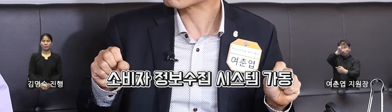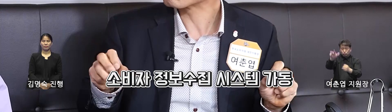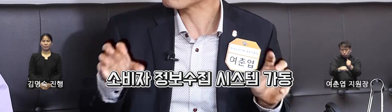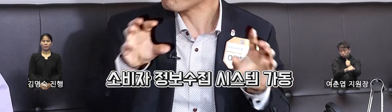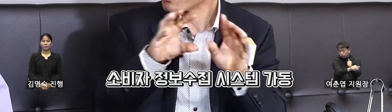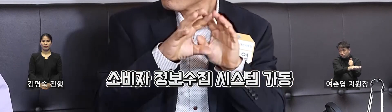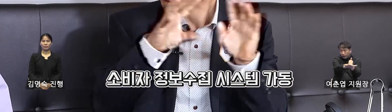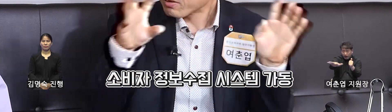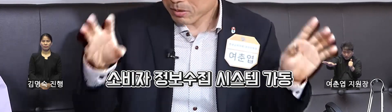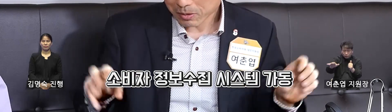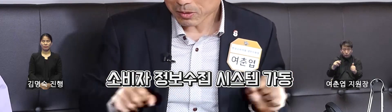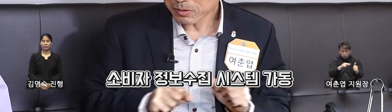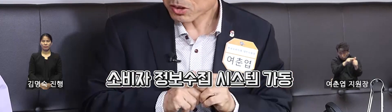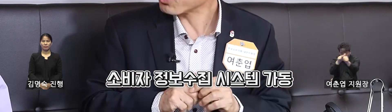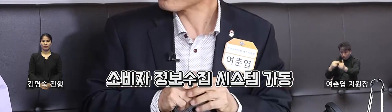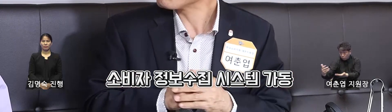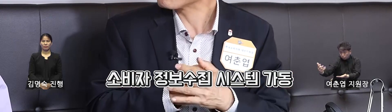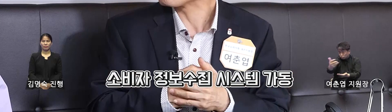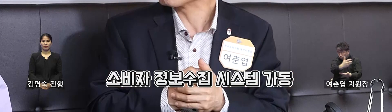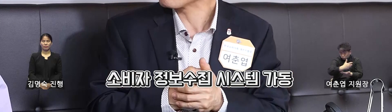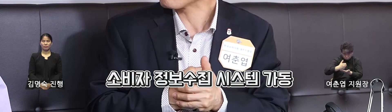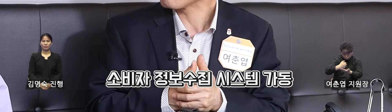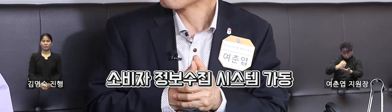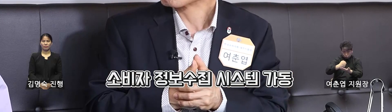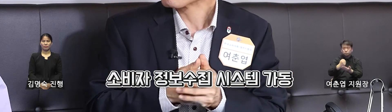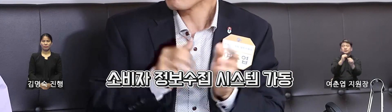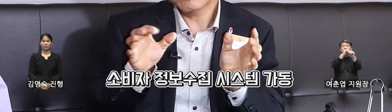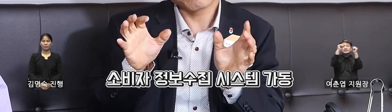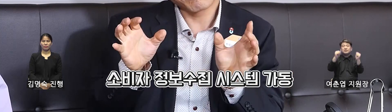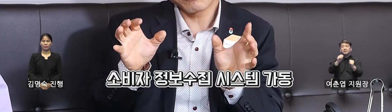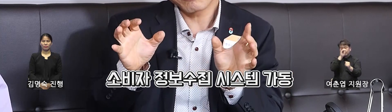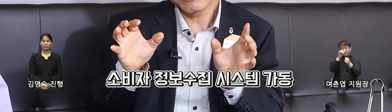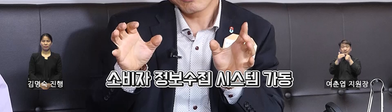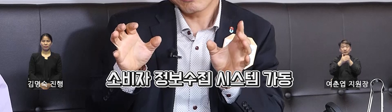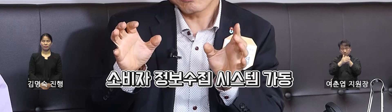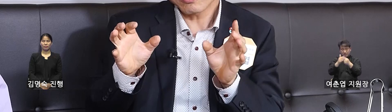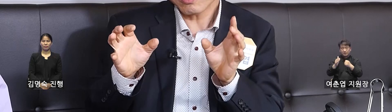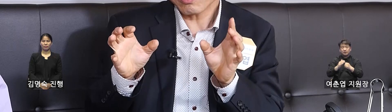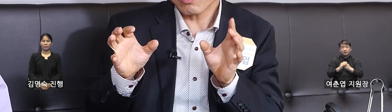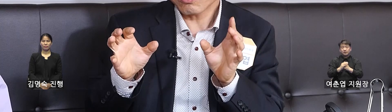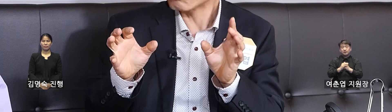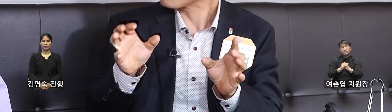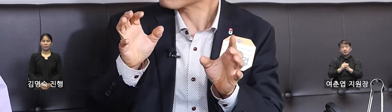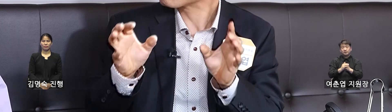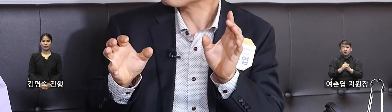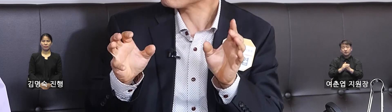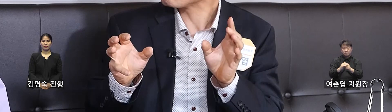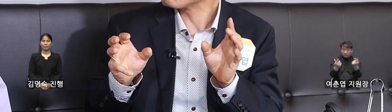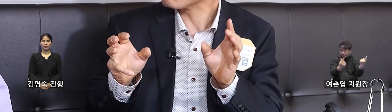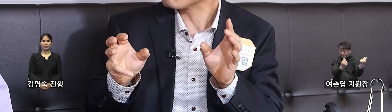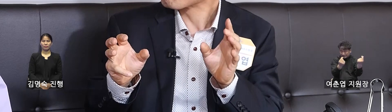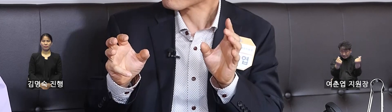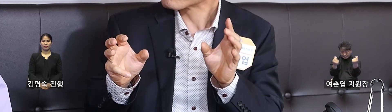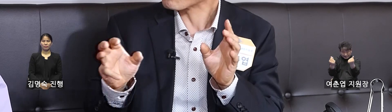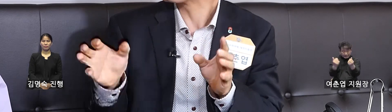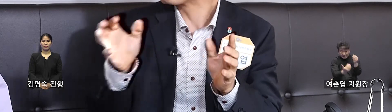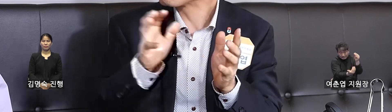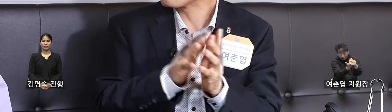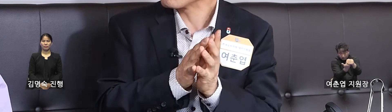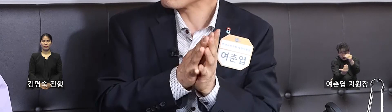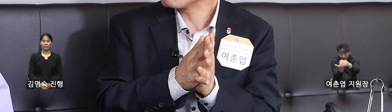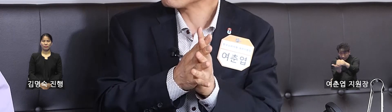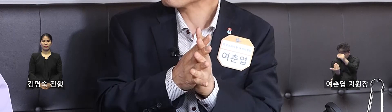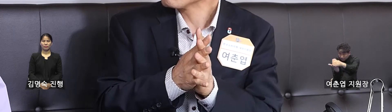정보 수집 그런 시스템이 있기 때문에 일정 부분 이제 유사한 건이 뭐